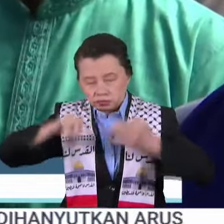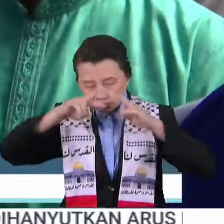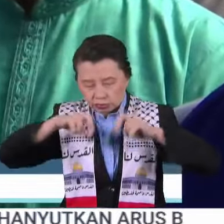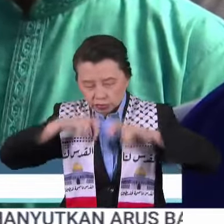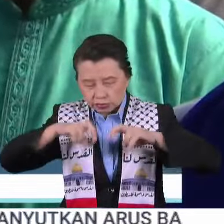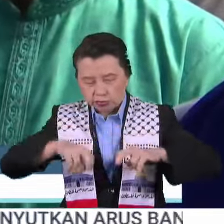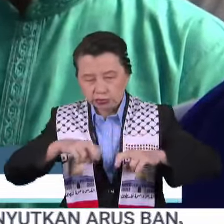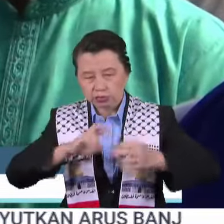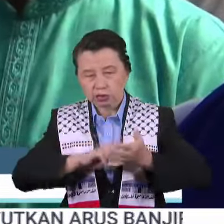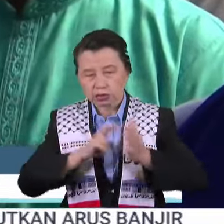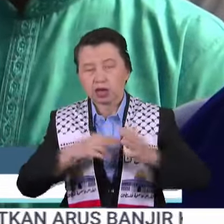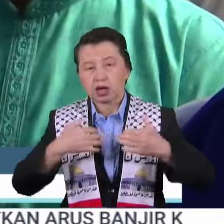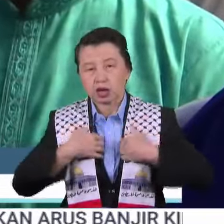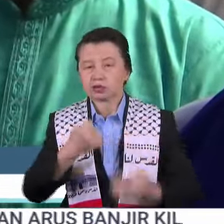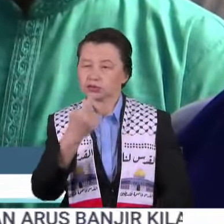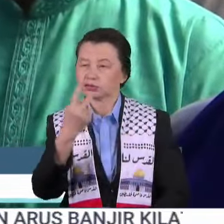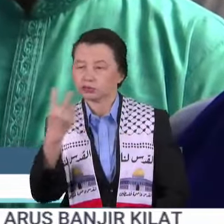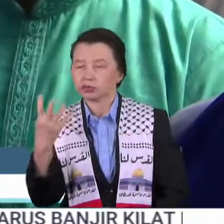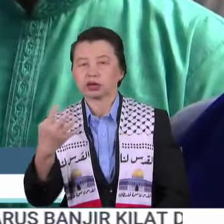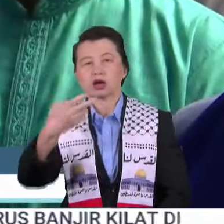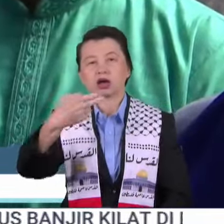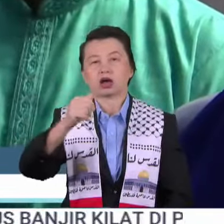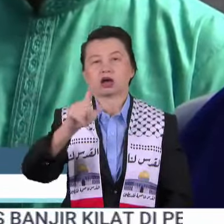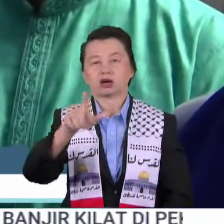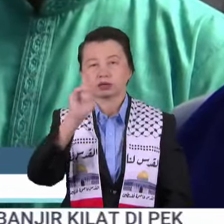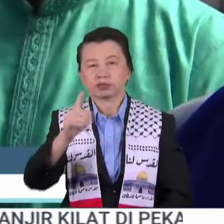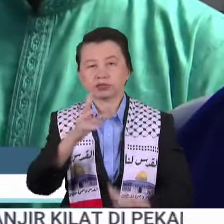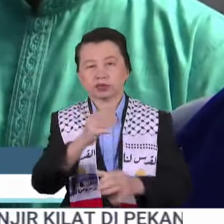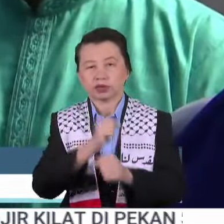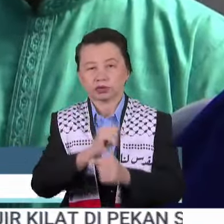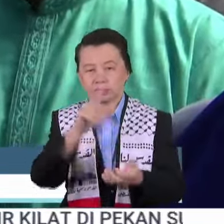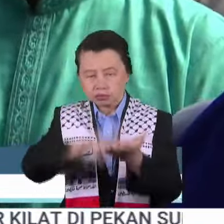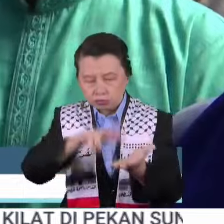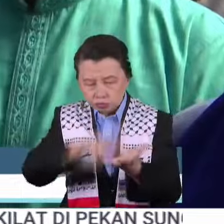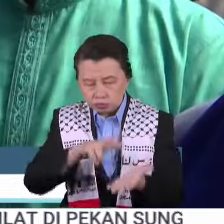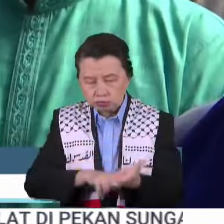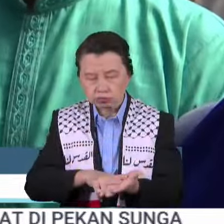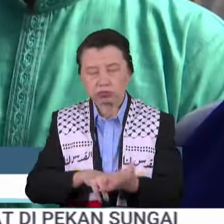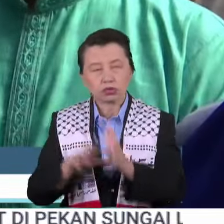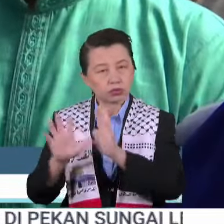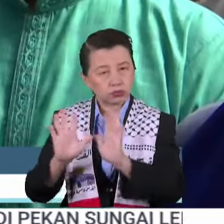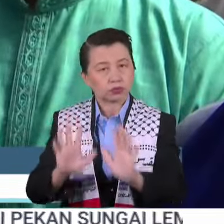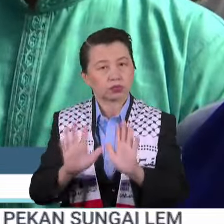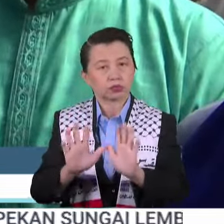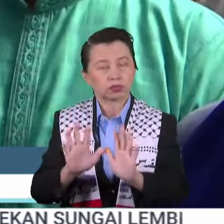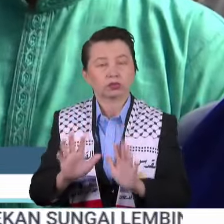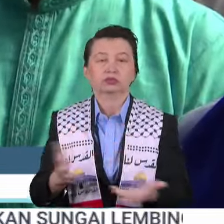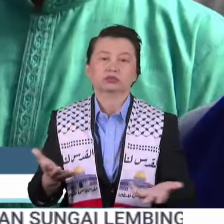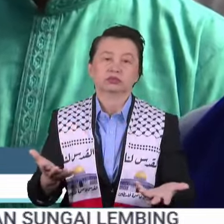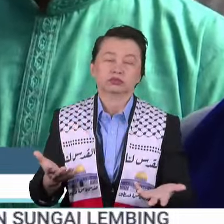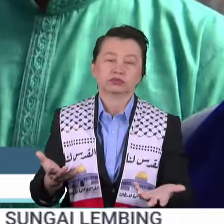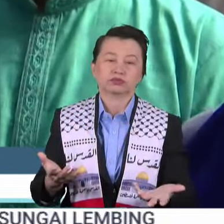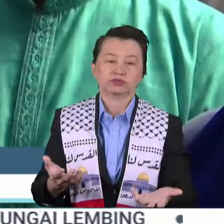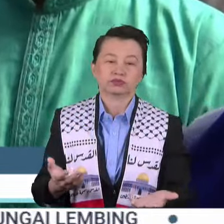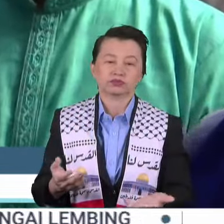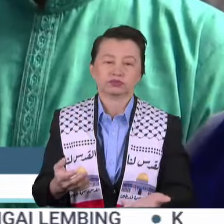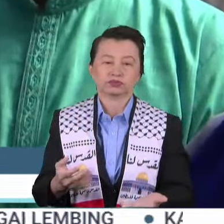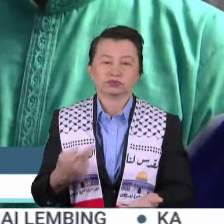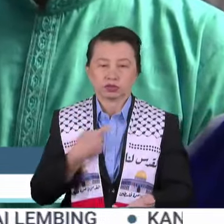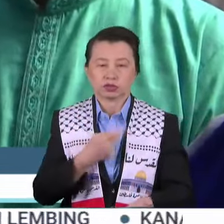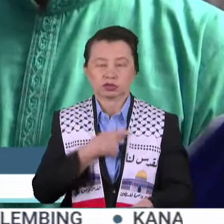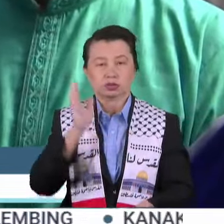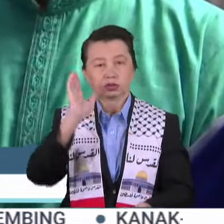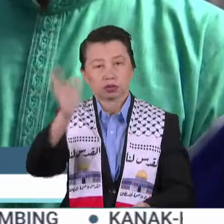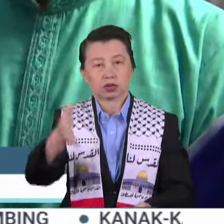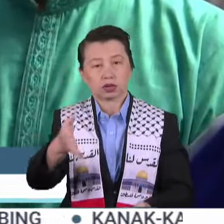ada beberapa perkara yang perlu kita mendapat pengesahan. Jadi perkara ini akan